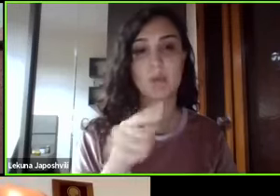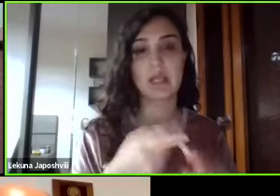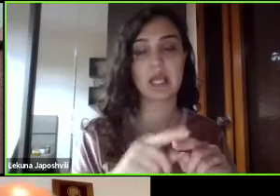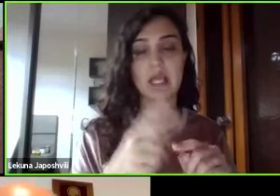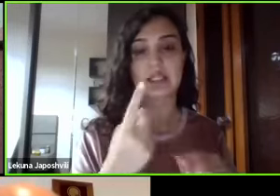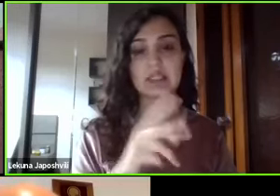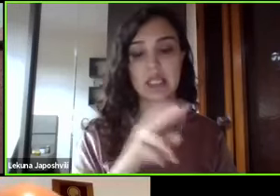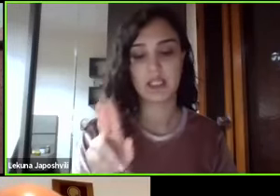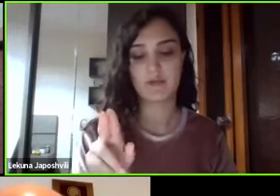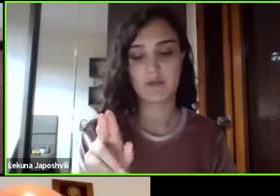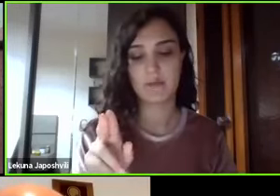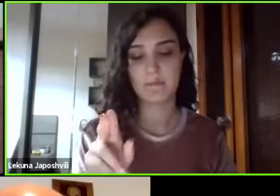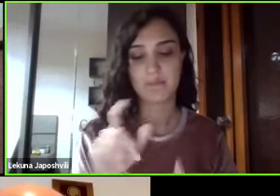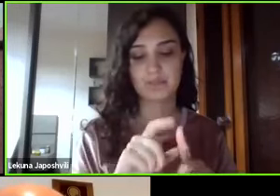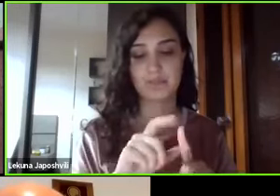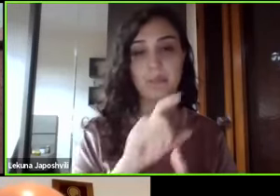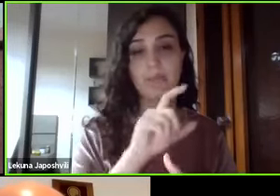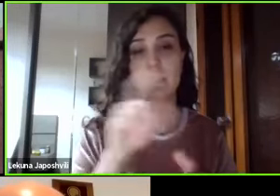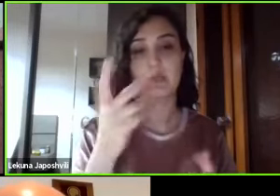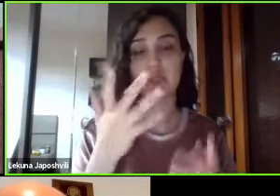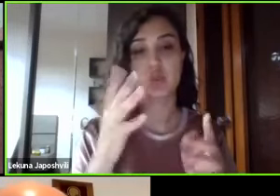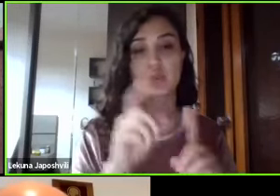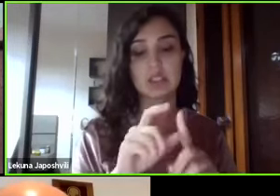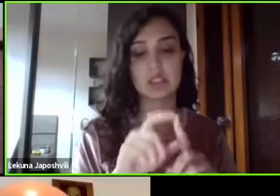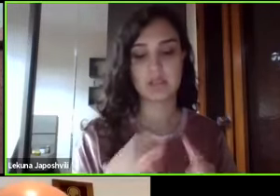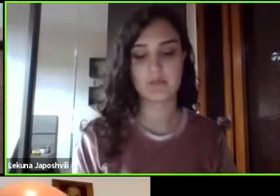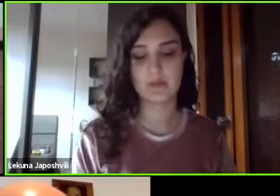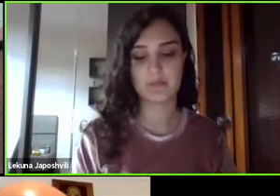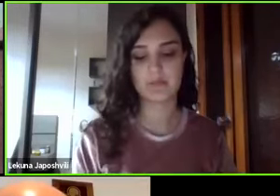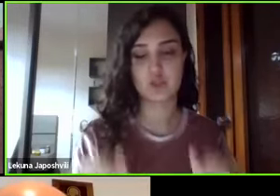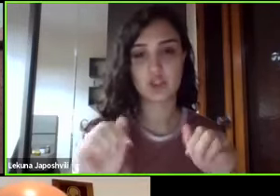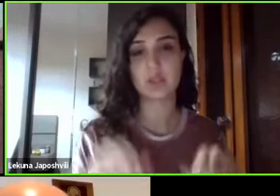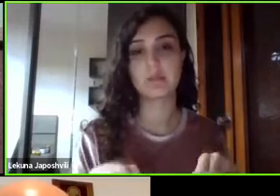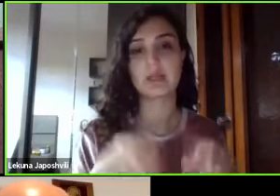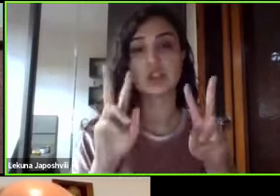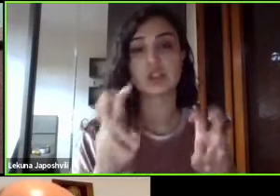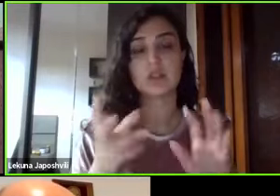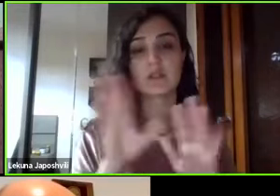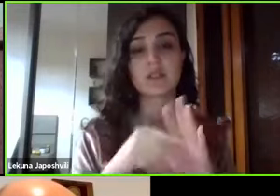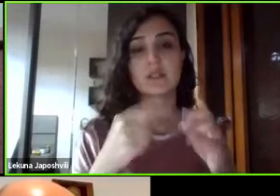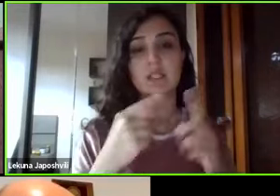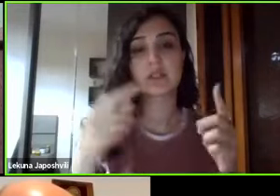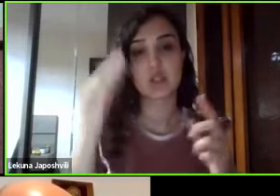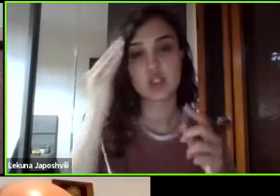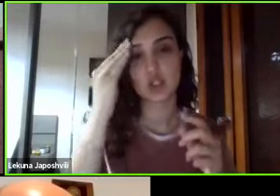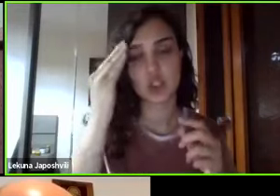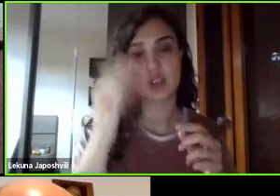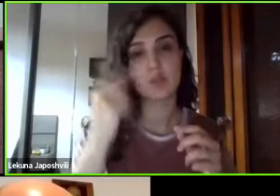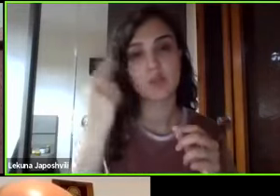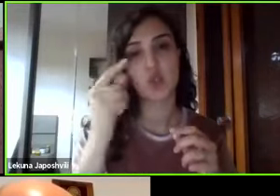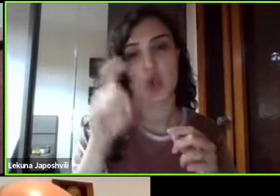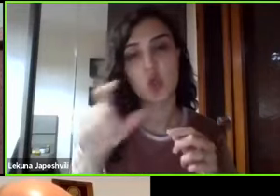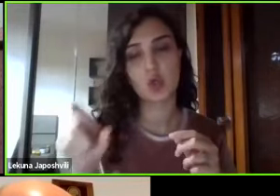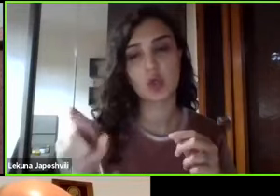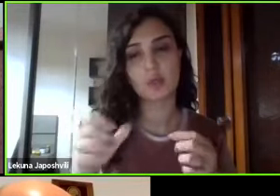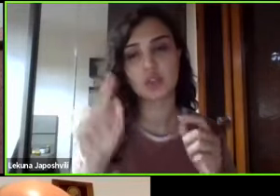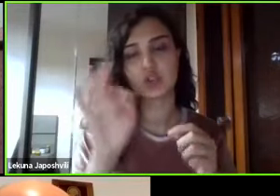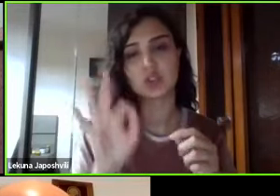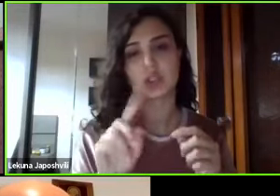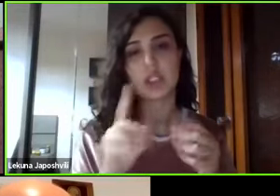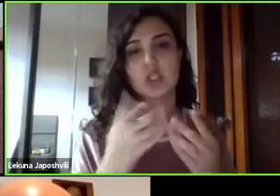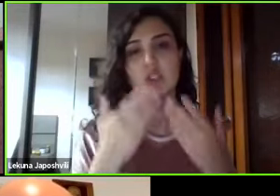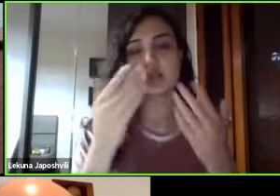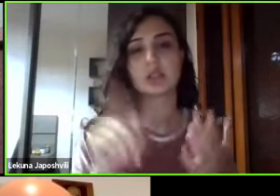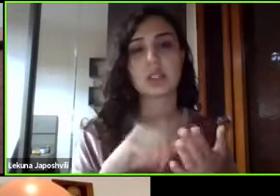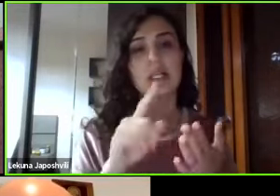იგივე ფრაზა თუ სიტყვა შეიძლება გულისხმობდეს სხვადასხვა შინაარსს, ყოველთვის ფსიქოლოგების ყოველ ხშირად რა კითხვასაც ვთქვათ, ეს არის